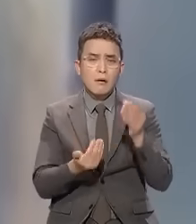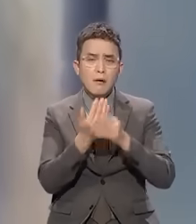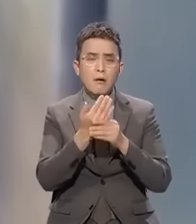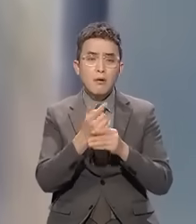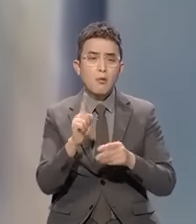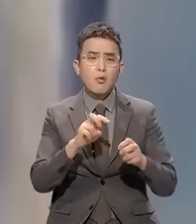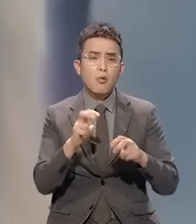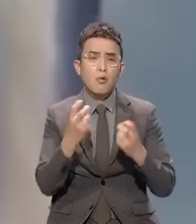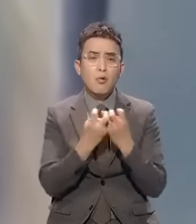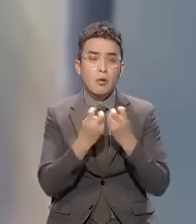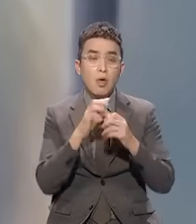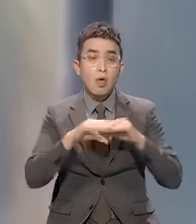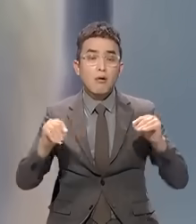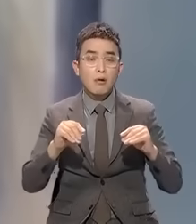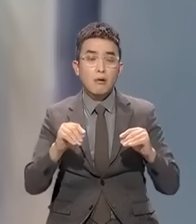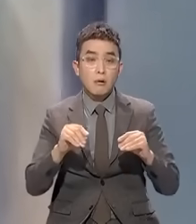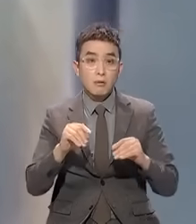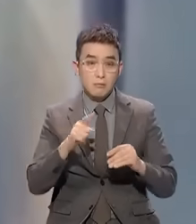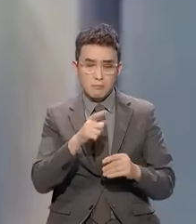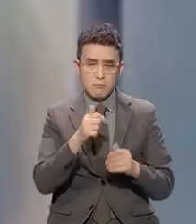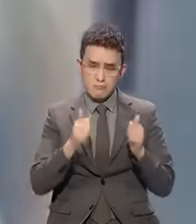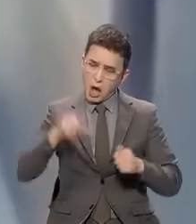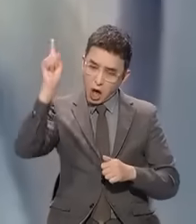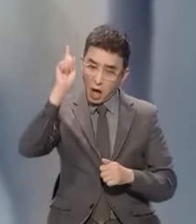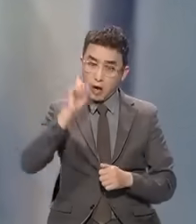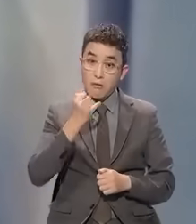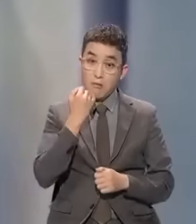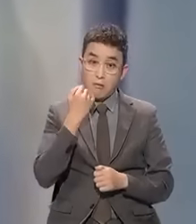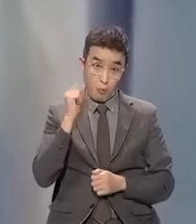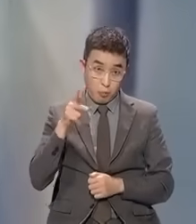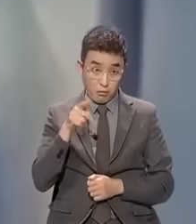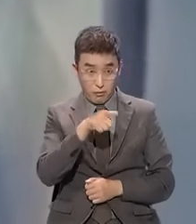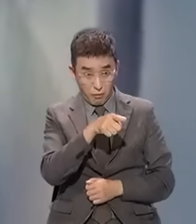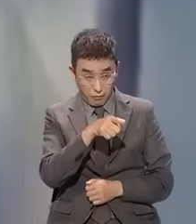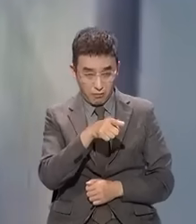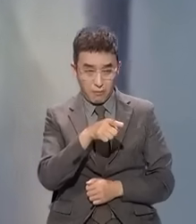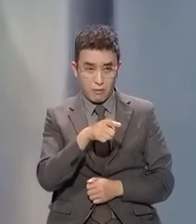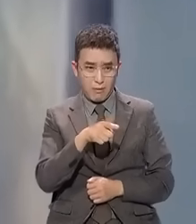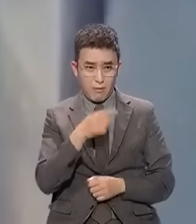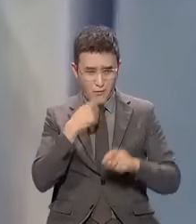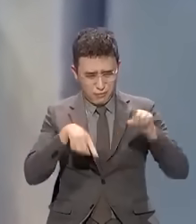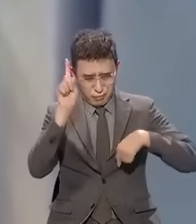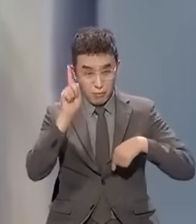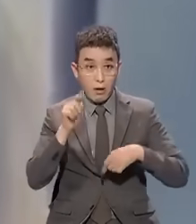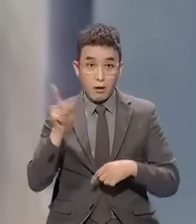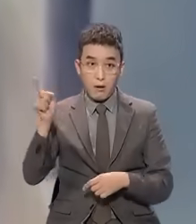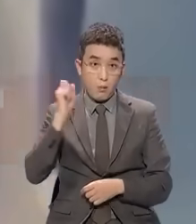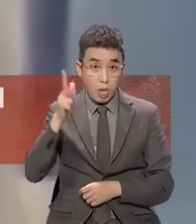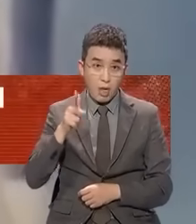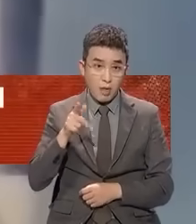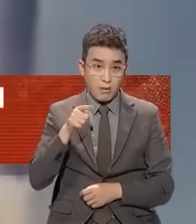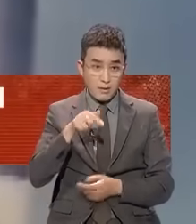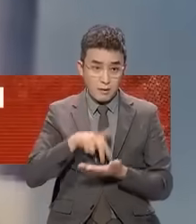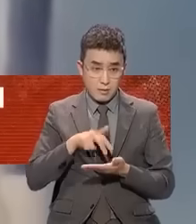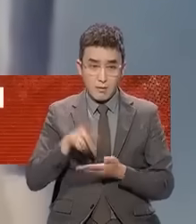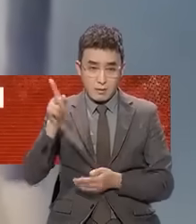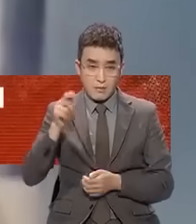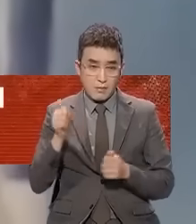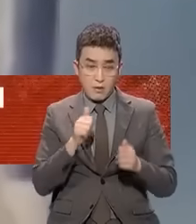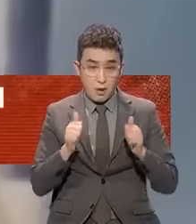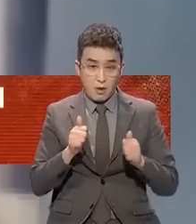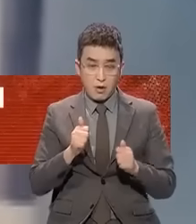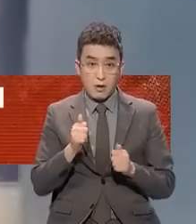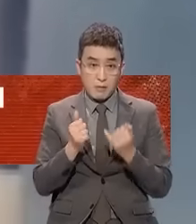하라는 식으로 나왔다라고 합니다. 뭐 고소하겠다라고 하니까 맘대로 하시라고 했는데 저게 굉장히 큰 충격이어서